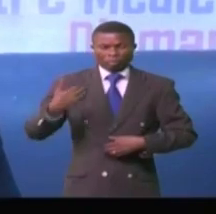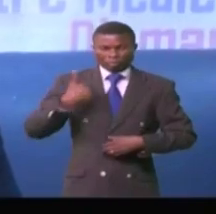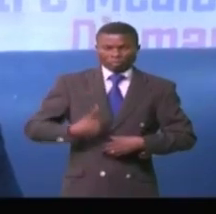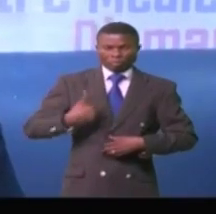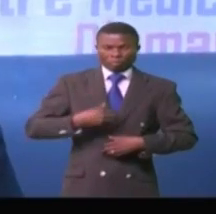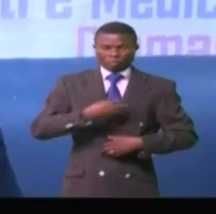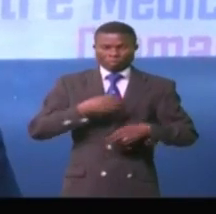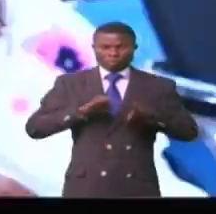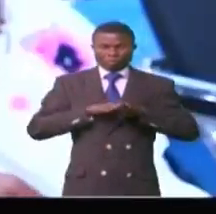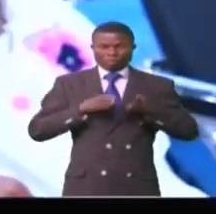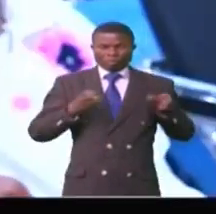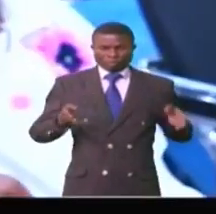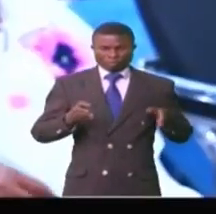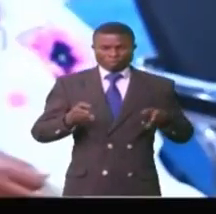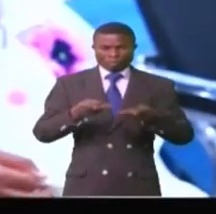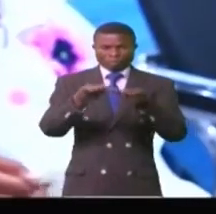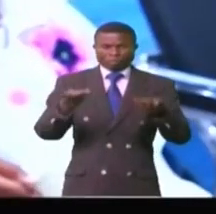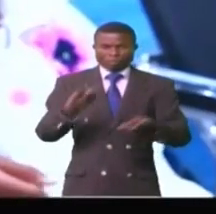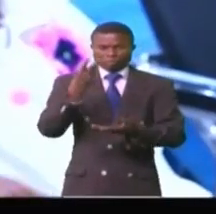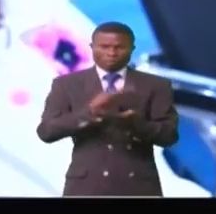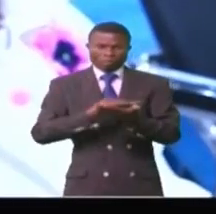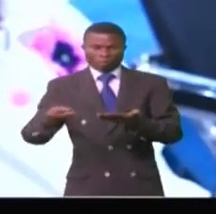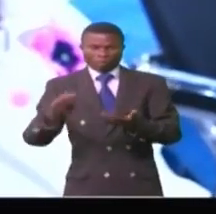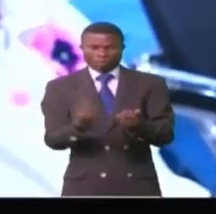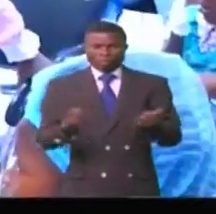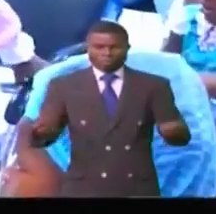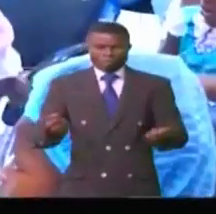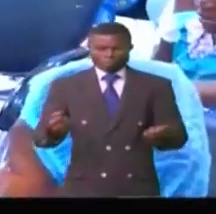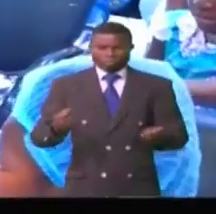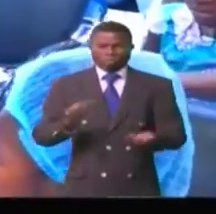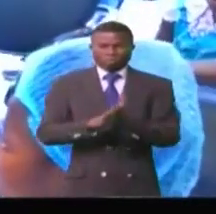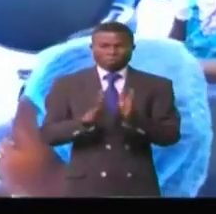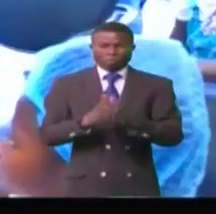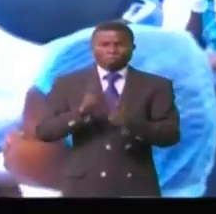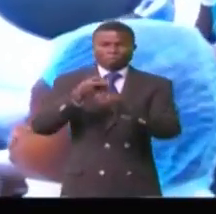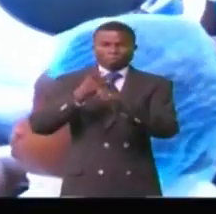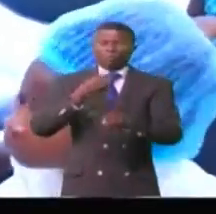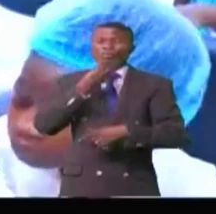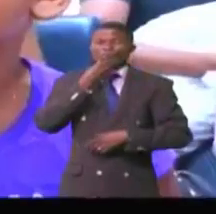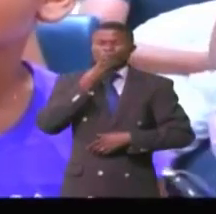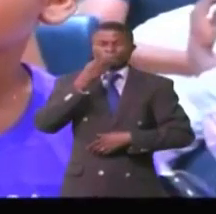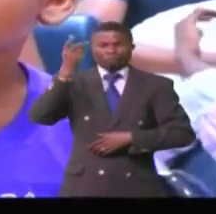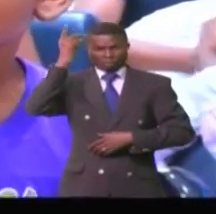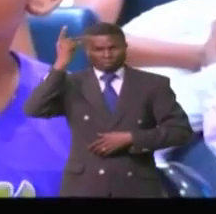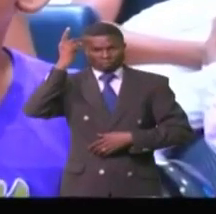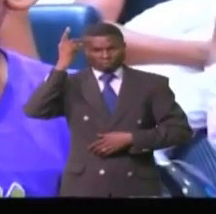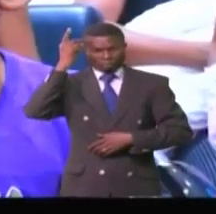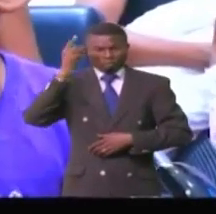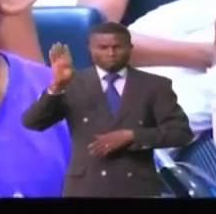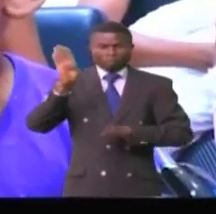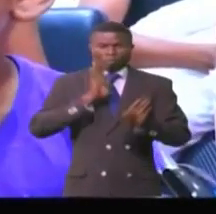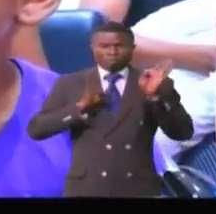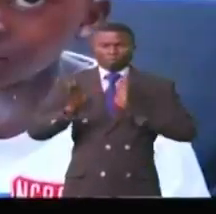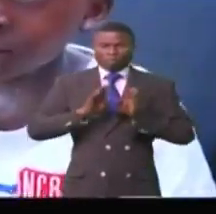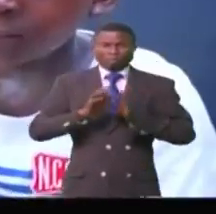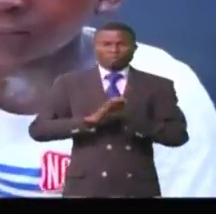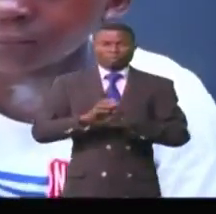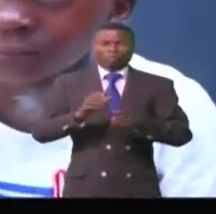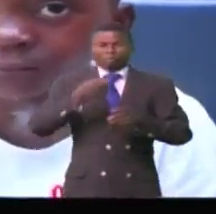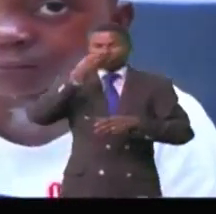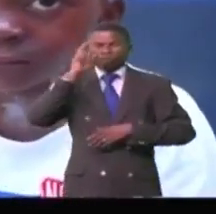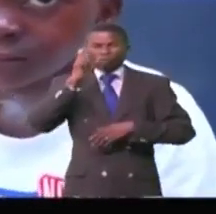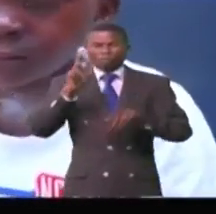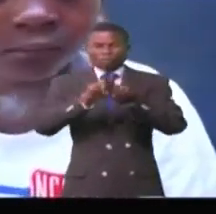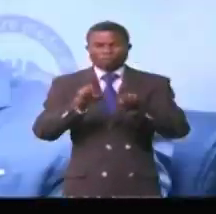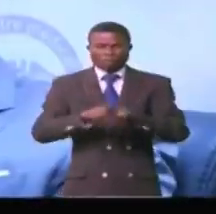cœur ouvert dans l'espace de 2 semaines. Ces enfants sont venus notamment de Mbujimai, de Kinshasa, Beni, Bukavu, Kolwezi et Lubumbashi.